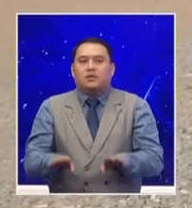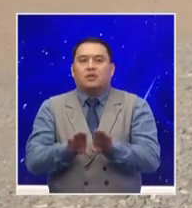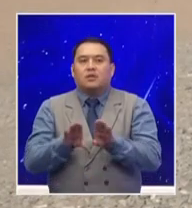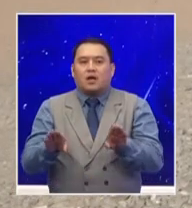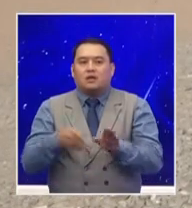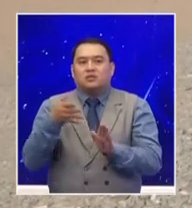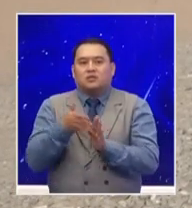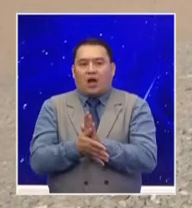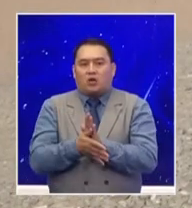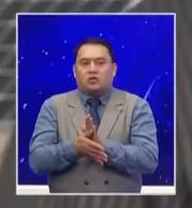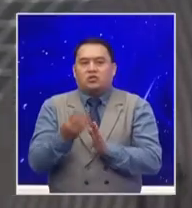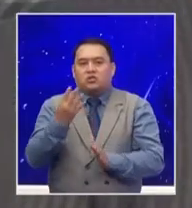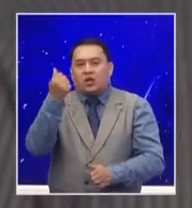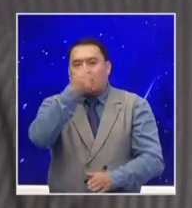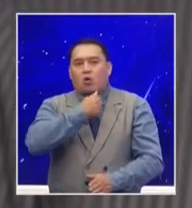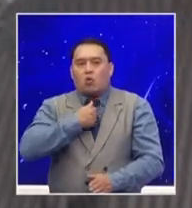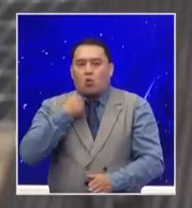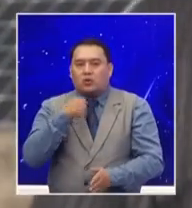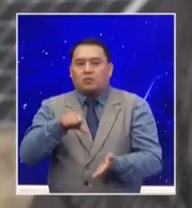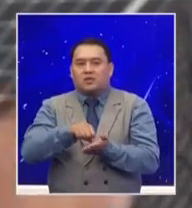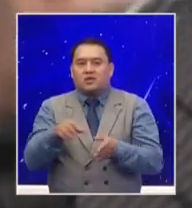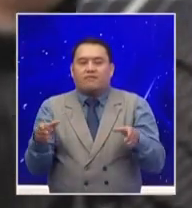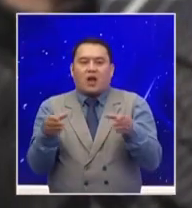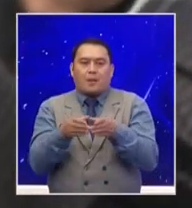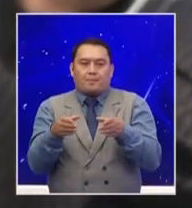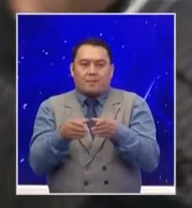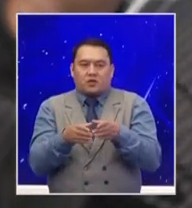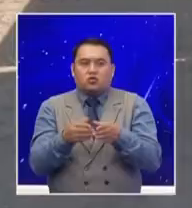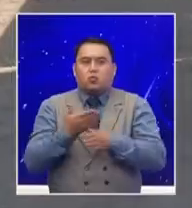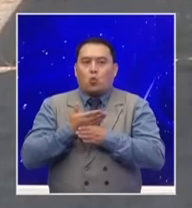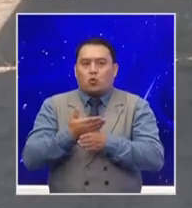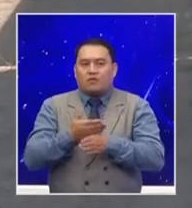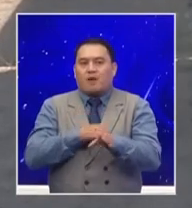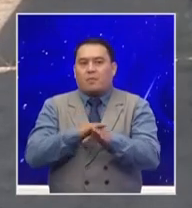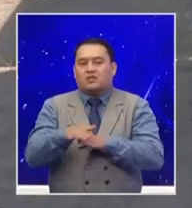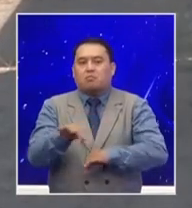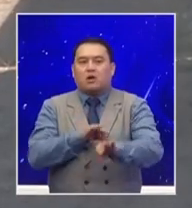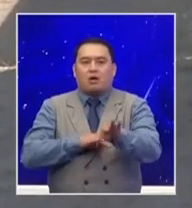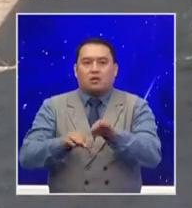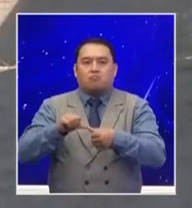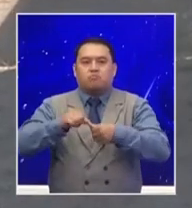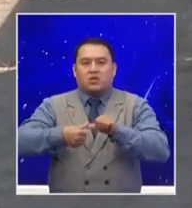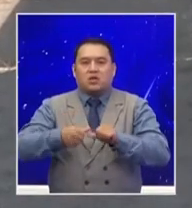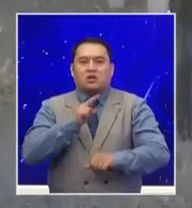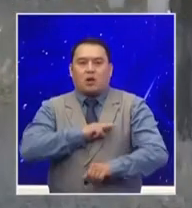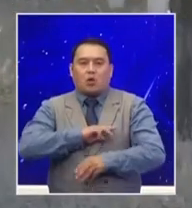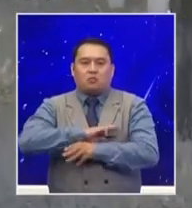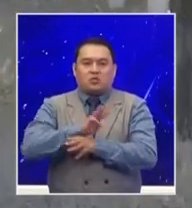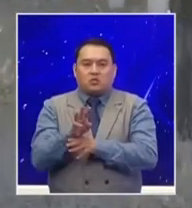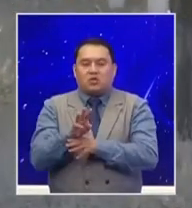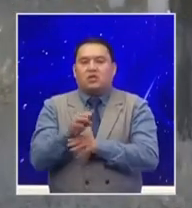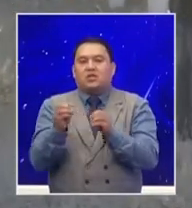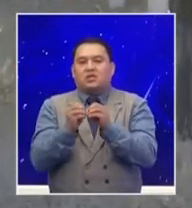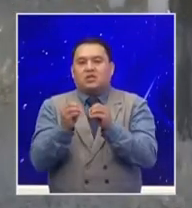темпах затраты окупятся за 4 года, заявляют представители компании. К тому же, благодаря реализации проекта, на постоянную работу трудоустроены